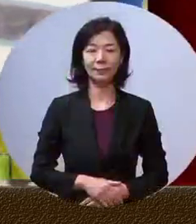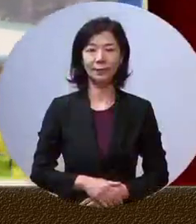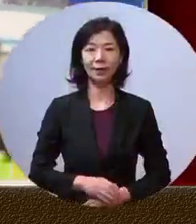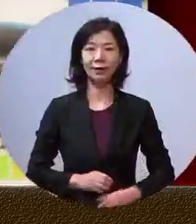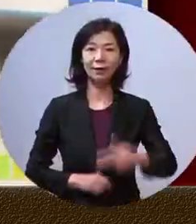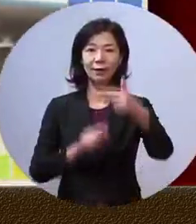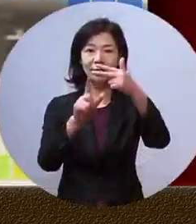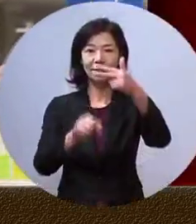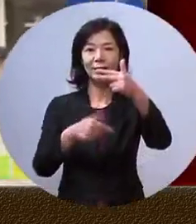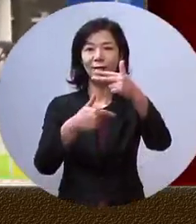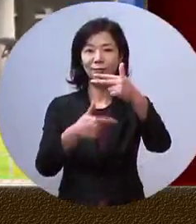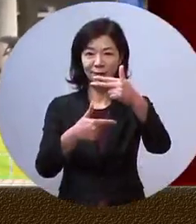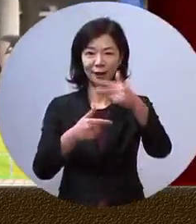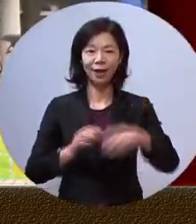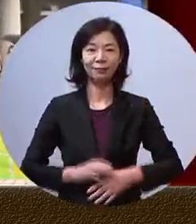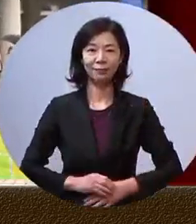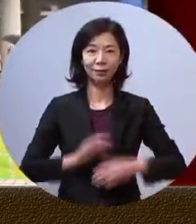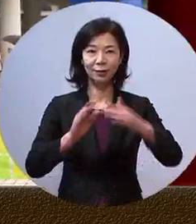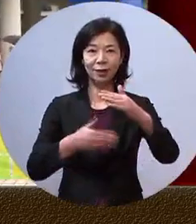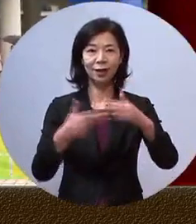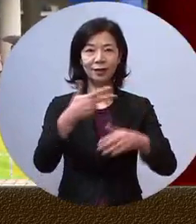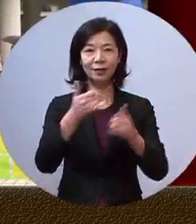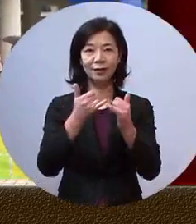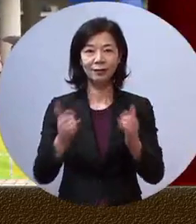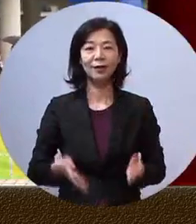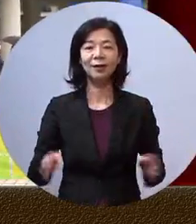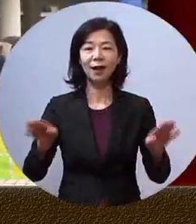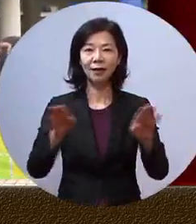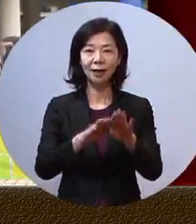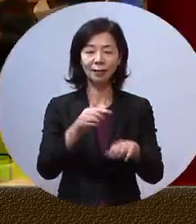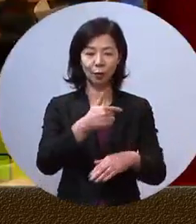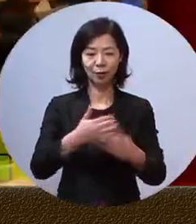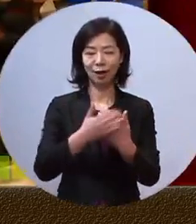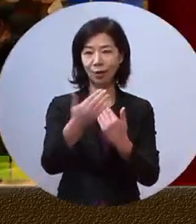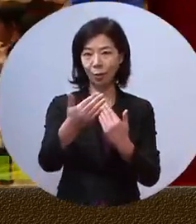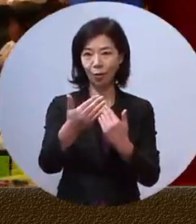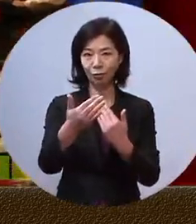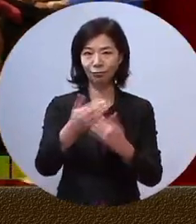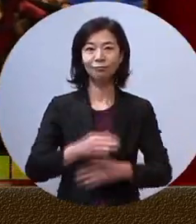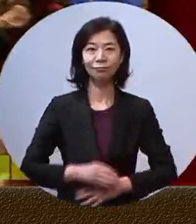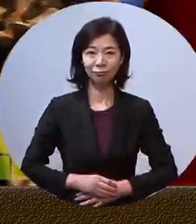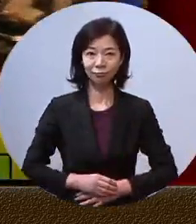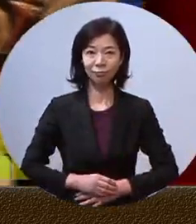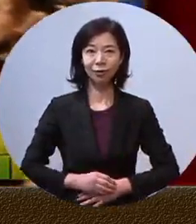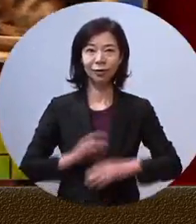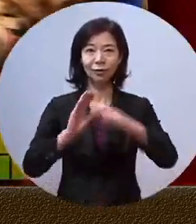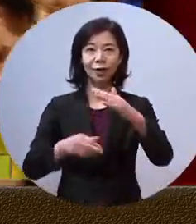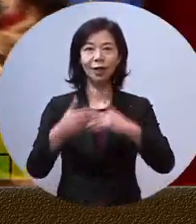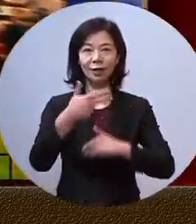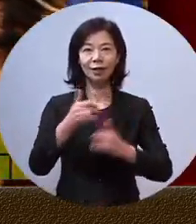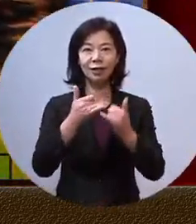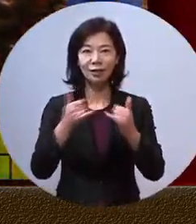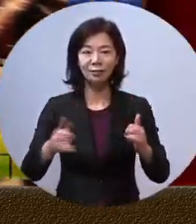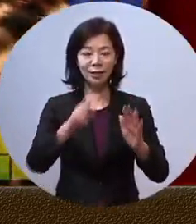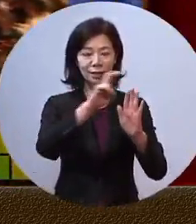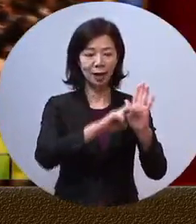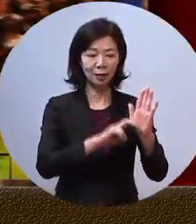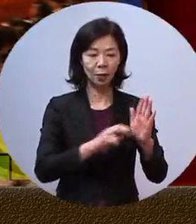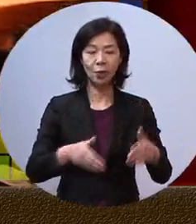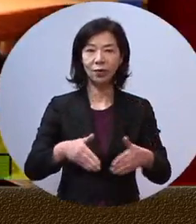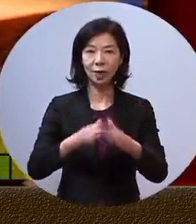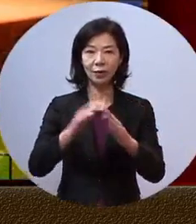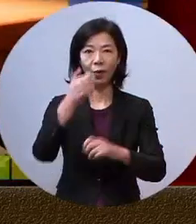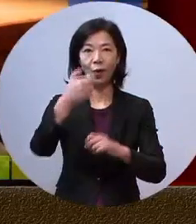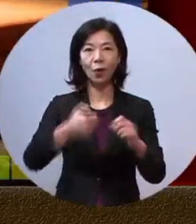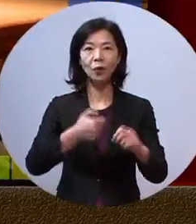7月6日、藤沢市民会館大ホールで開催されたのは藤沢市市民憲章制定50周年